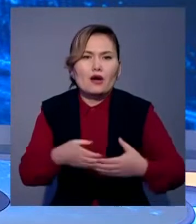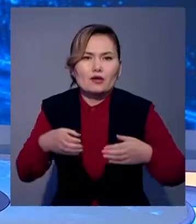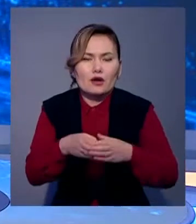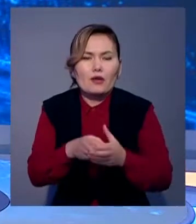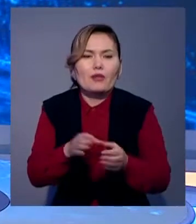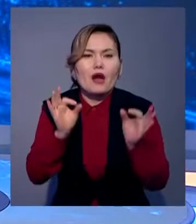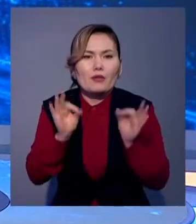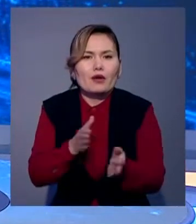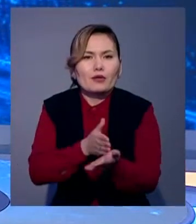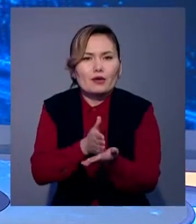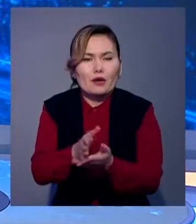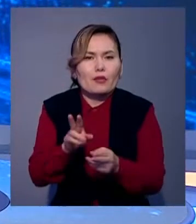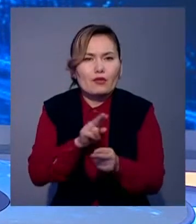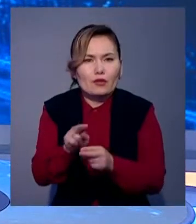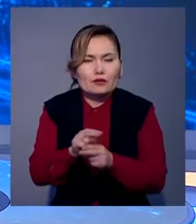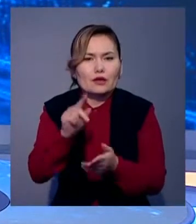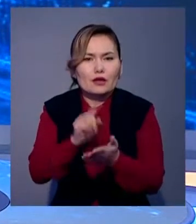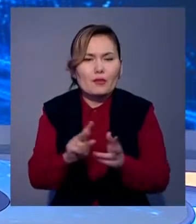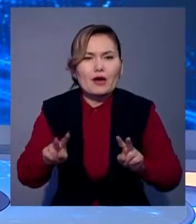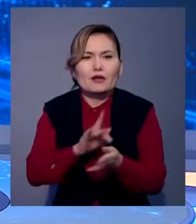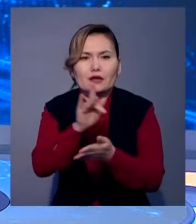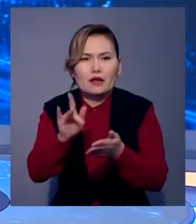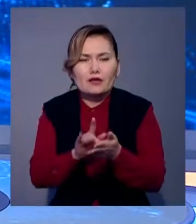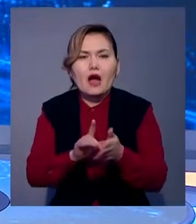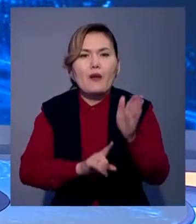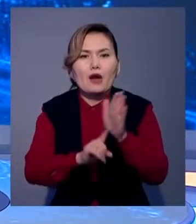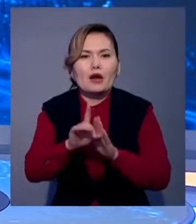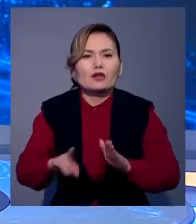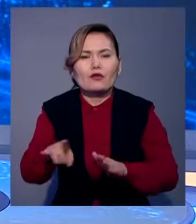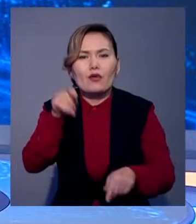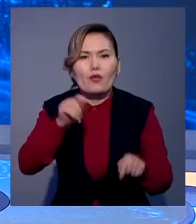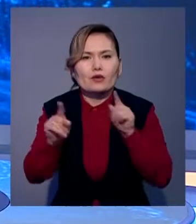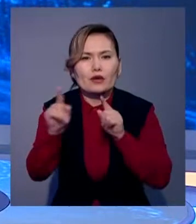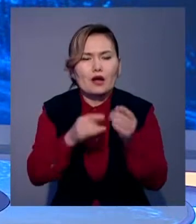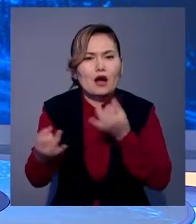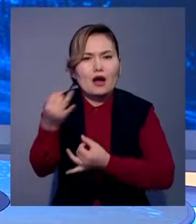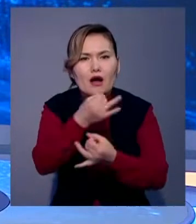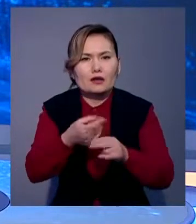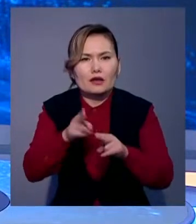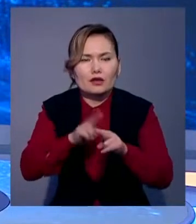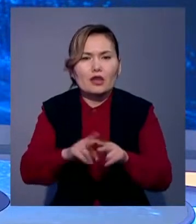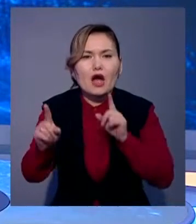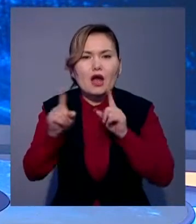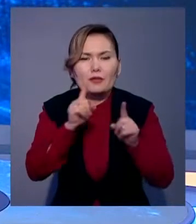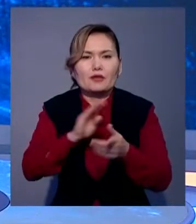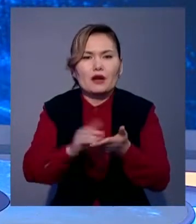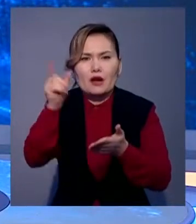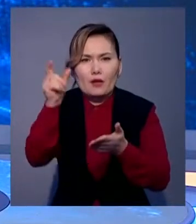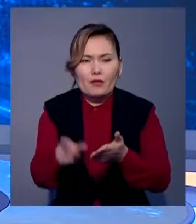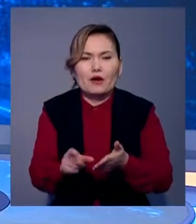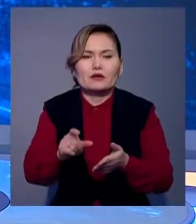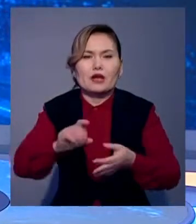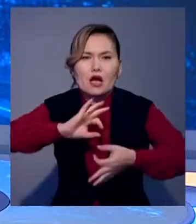қойылмаған, бағдарлама жүйе жоқ. Мұның барлығы елордада басталған республикалық форум кезінде айтылды. Алқалы жиынға әріптесім